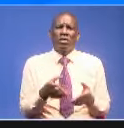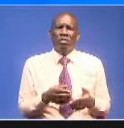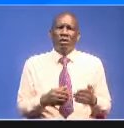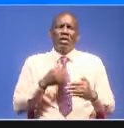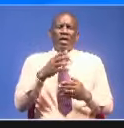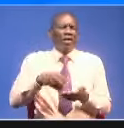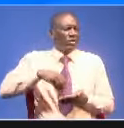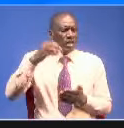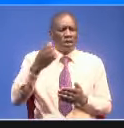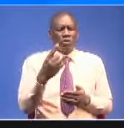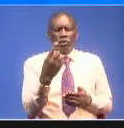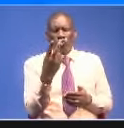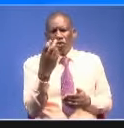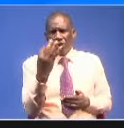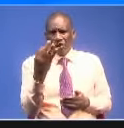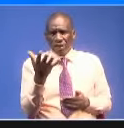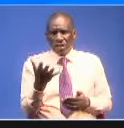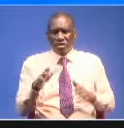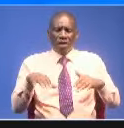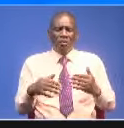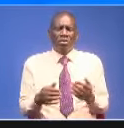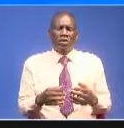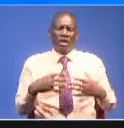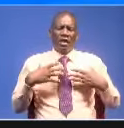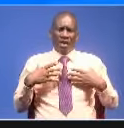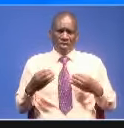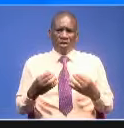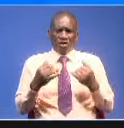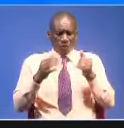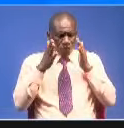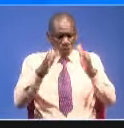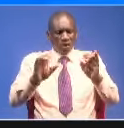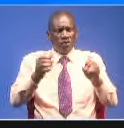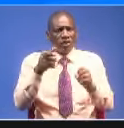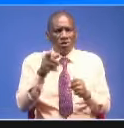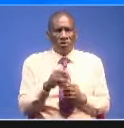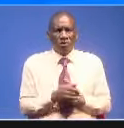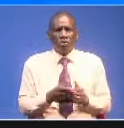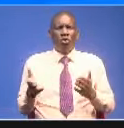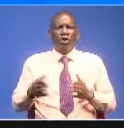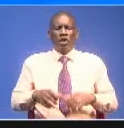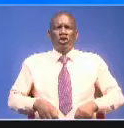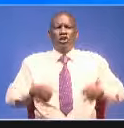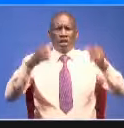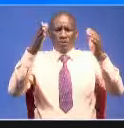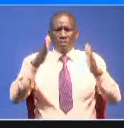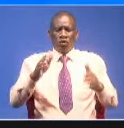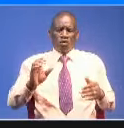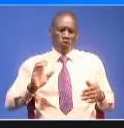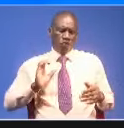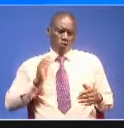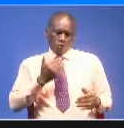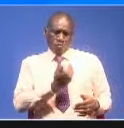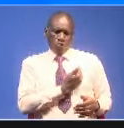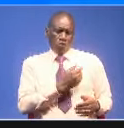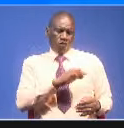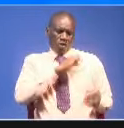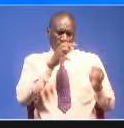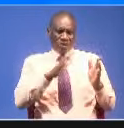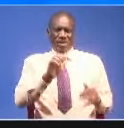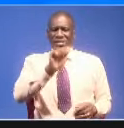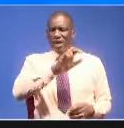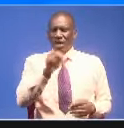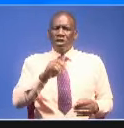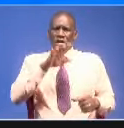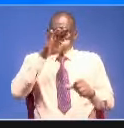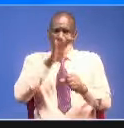Jifunza mawili matatu tu kuhusiana na masuala ya afya. Tuangazie taarifa hii ambapo mwenyekiti wa baraza la magavana Anne Waiguru ameahidi